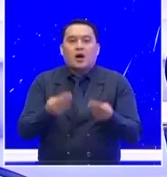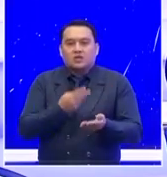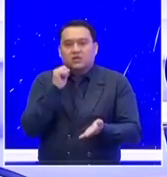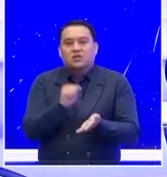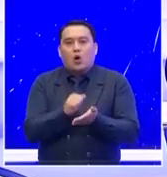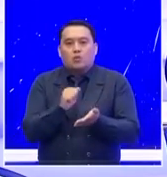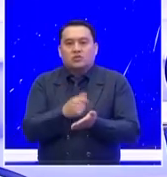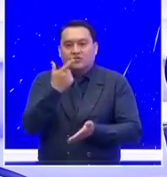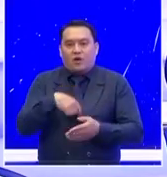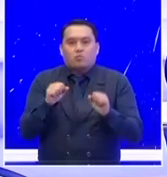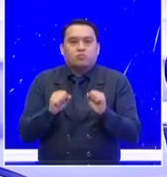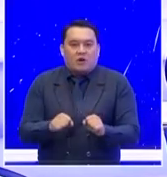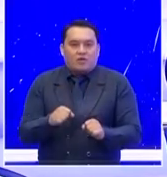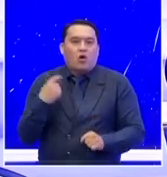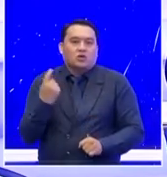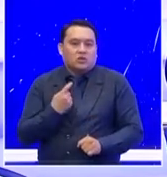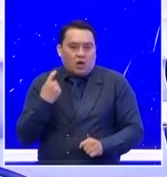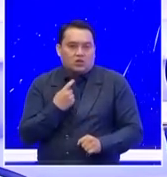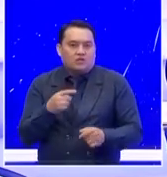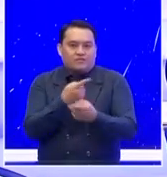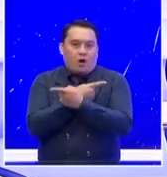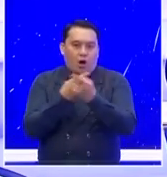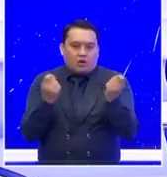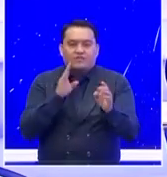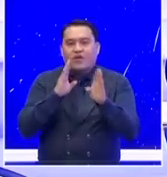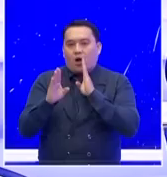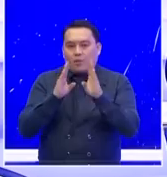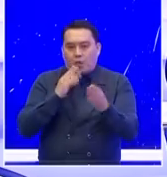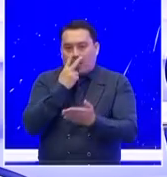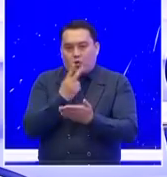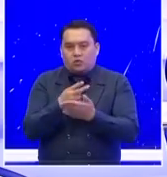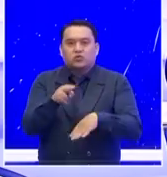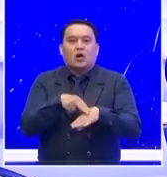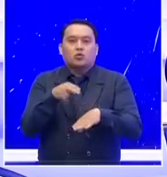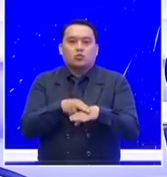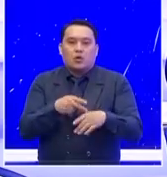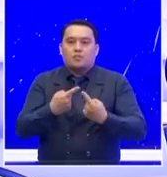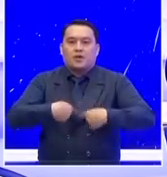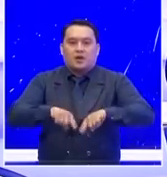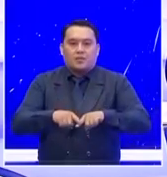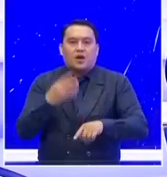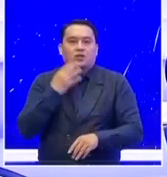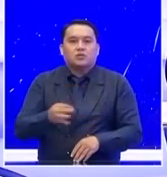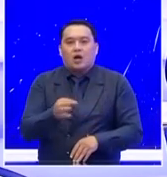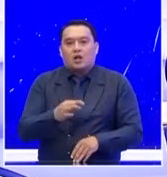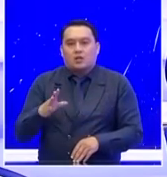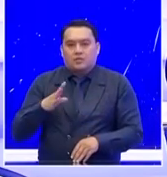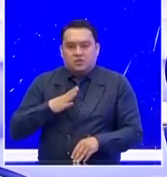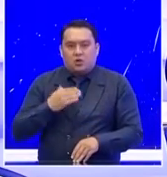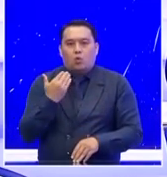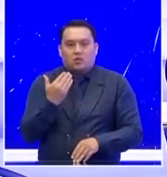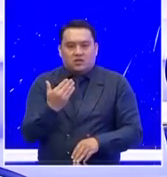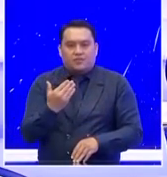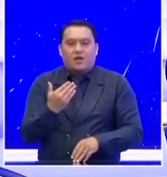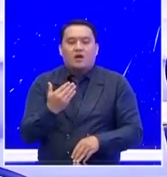подтвердить свое право собственности. Информацию на своей страничке Facebook опубликовали сотрудники департамента полиции